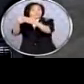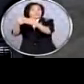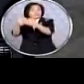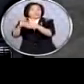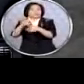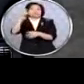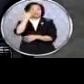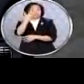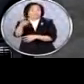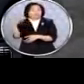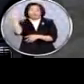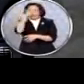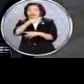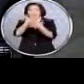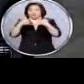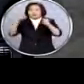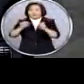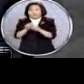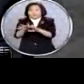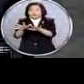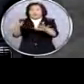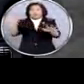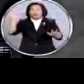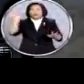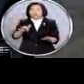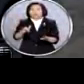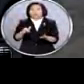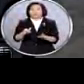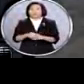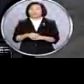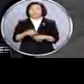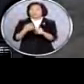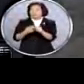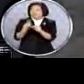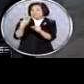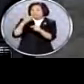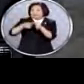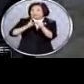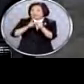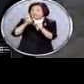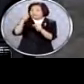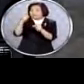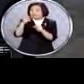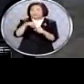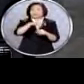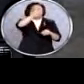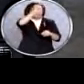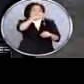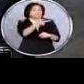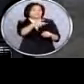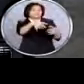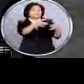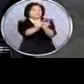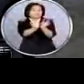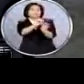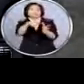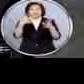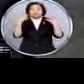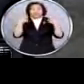夜之间网络速度就可以翻了10倍。过去12年，你们两个党都曾经执